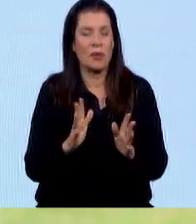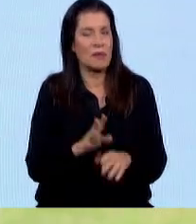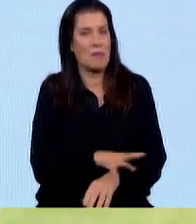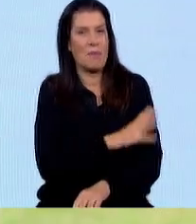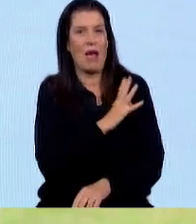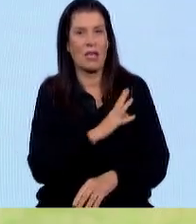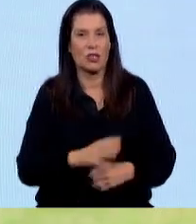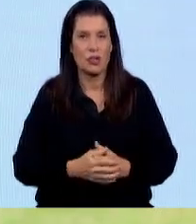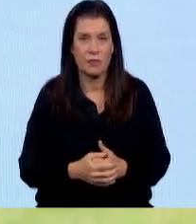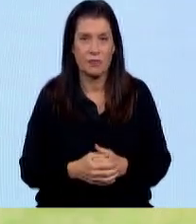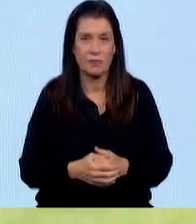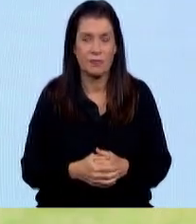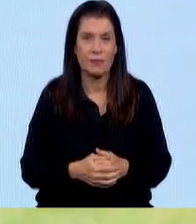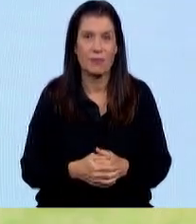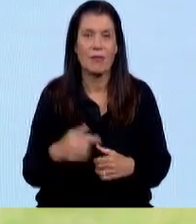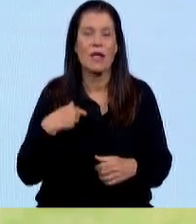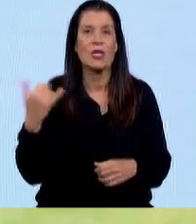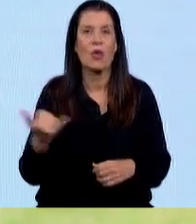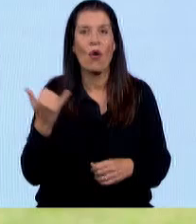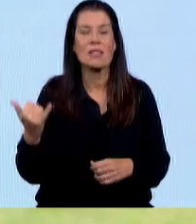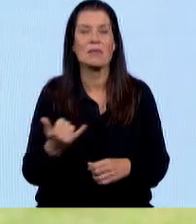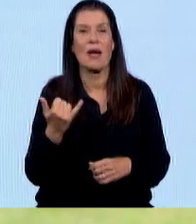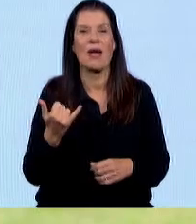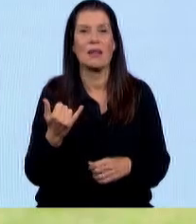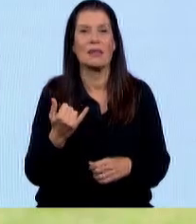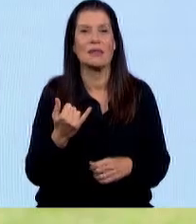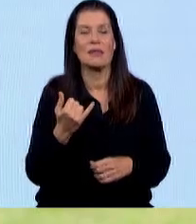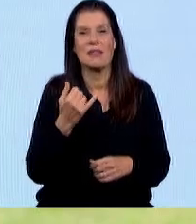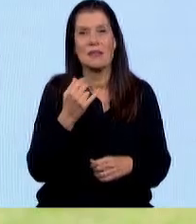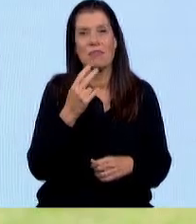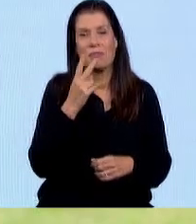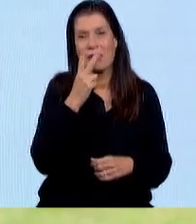כאילו, אני כל הזמן מסתכלת על המחוות האלה, ואני אומרת, יאללה, אם הוא היה חי.